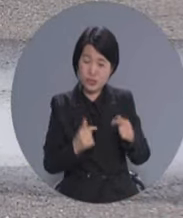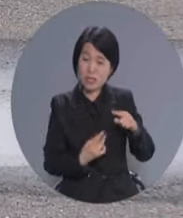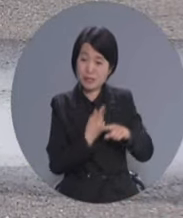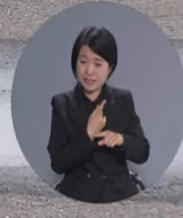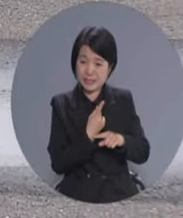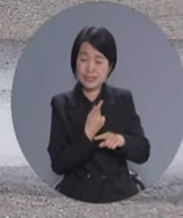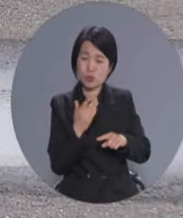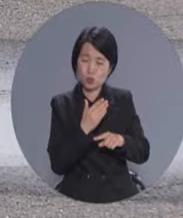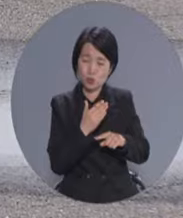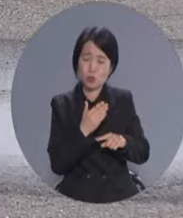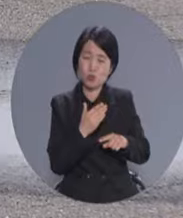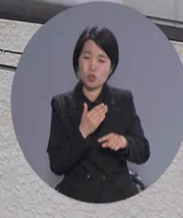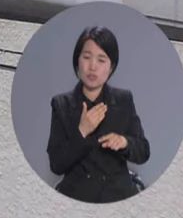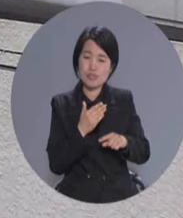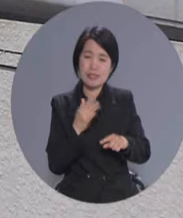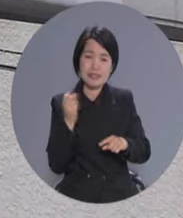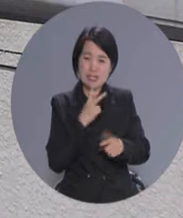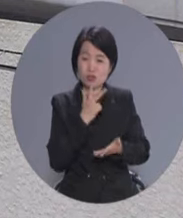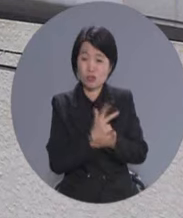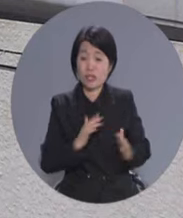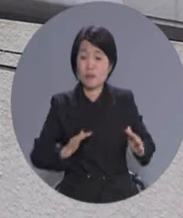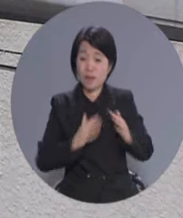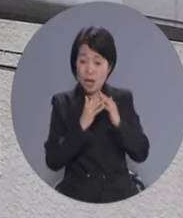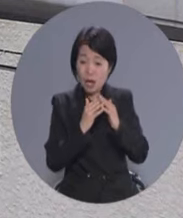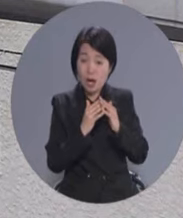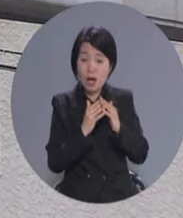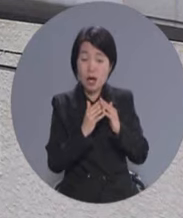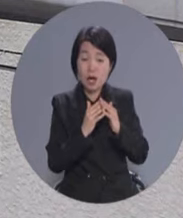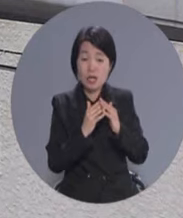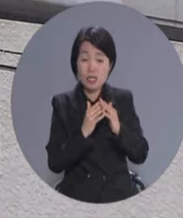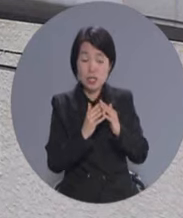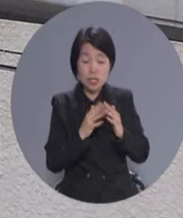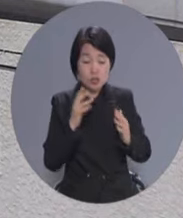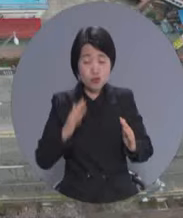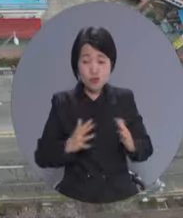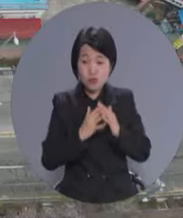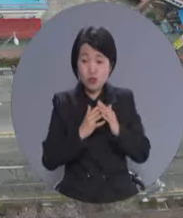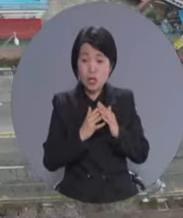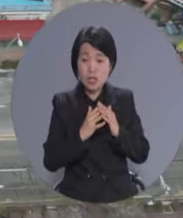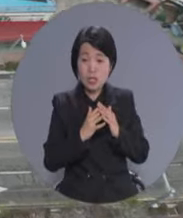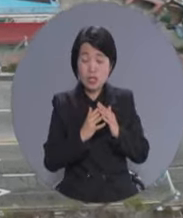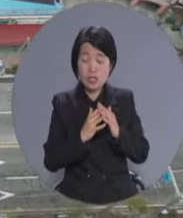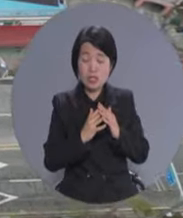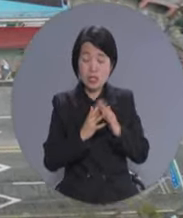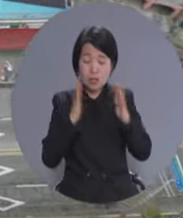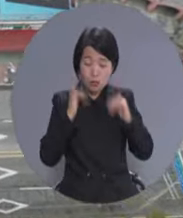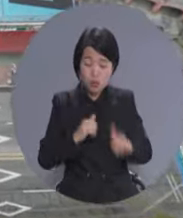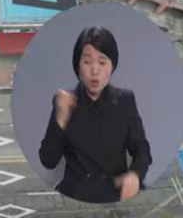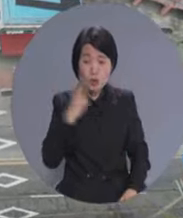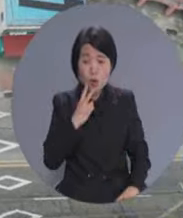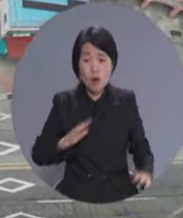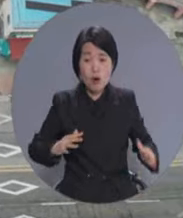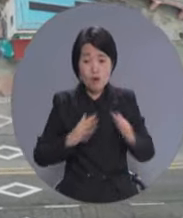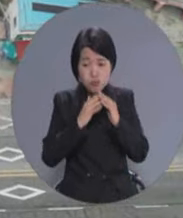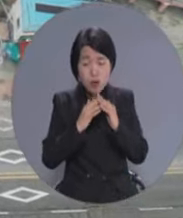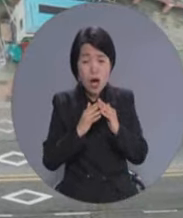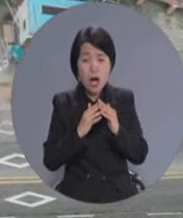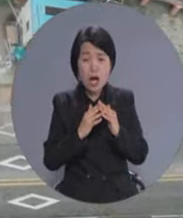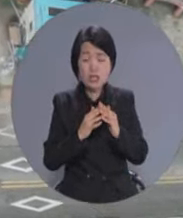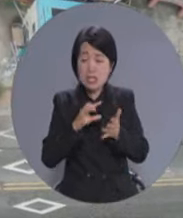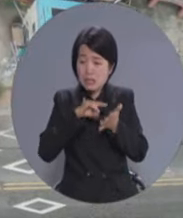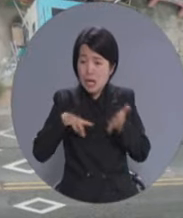건립한다는 계획이지 만 기존의 주차장에 들어간 수십억 원의 혈세를 낭비했다는 비만은 피하기 어렵게